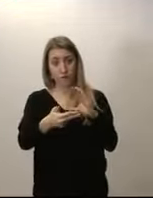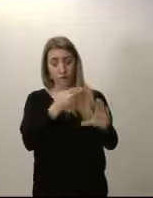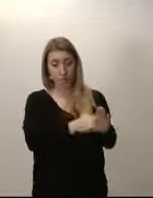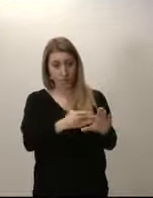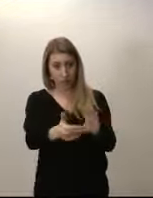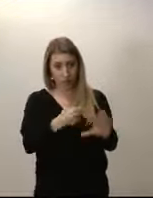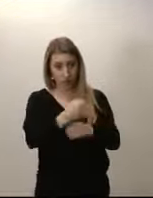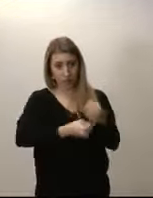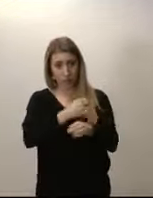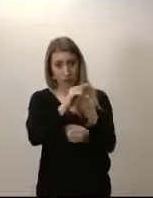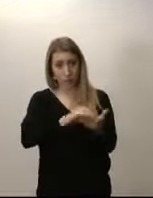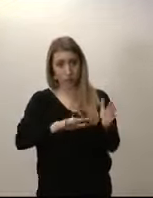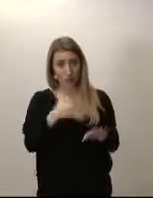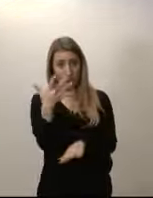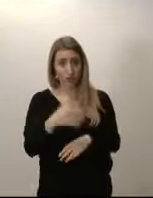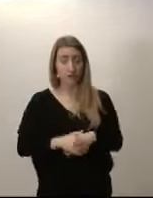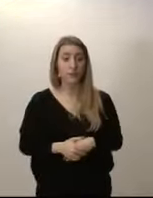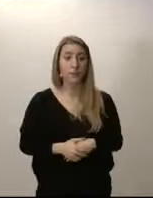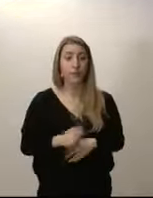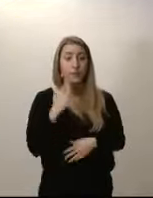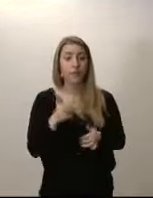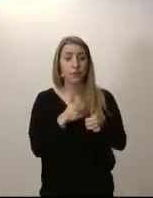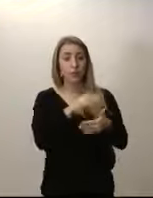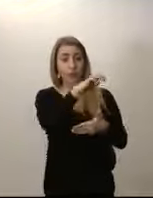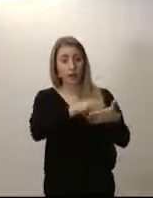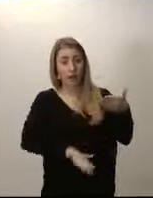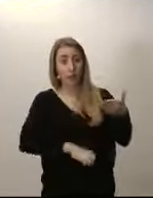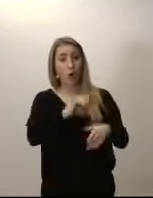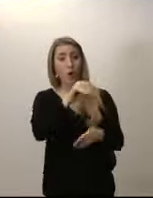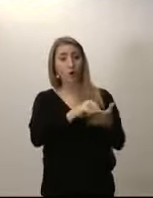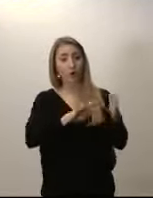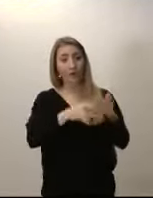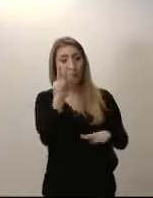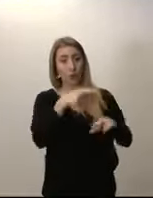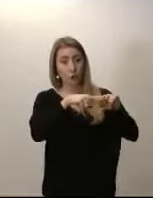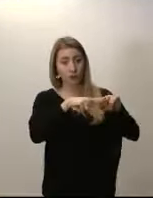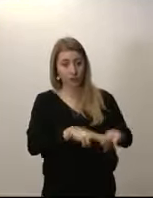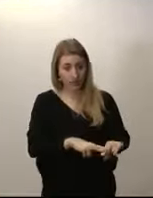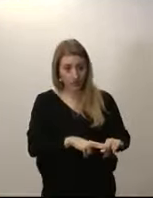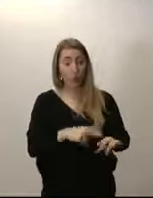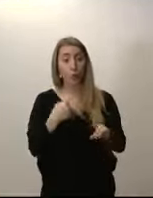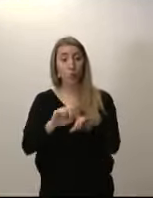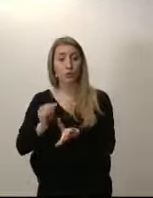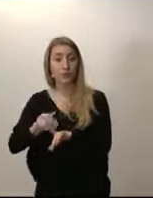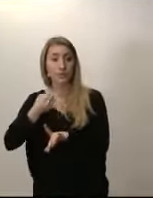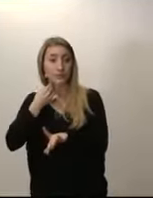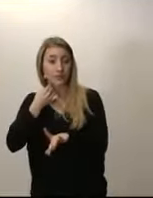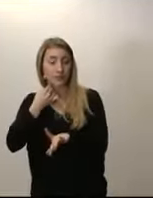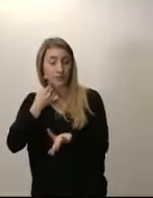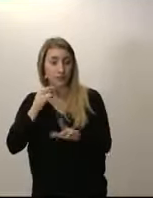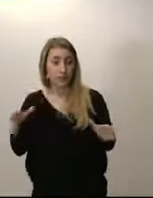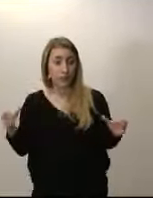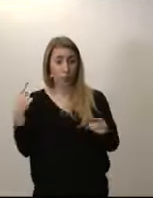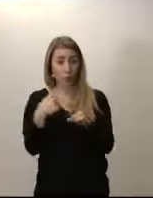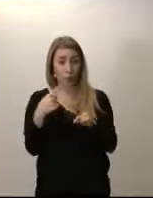Donc, donc le report de l'excédent 2014 et du déficit de la section d'investissement, plus les